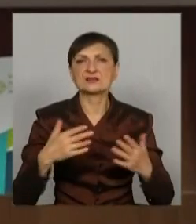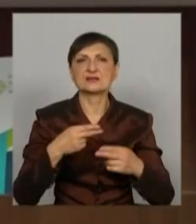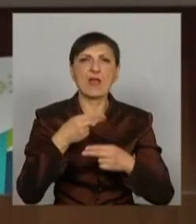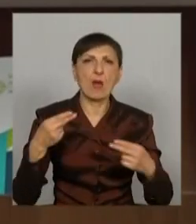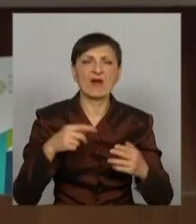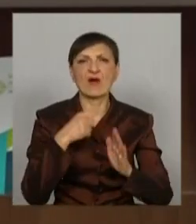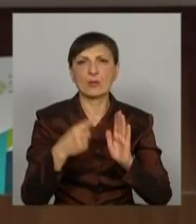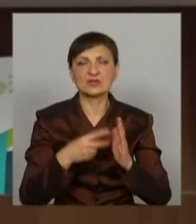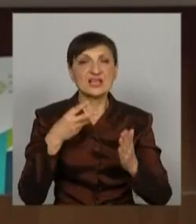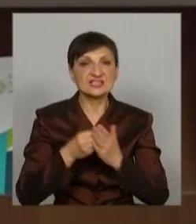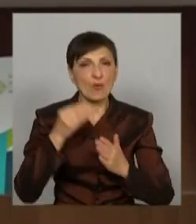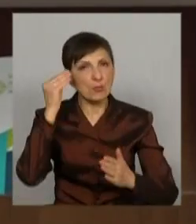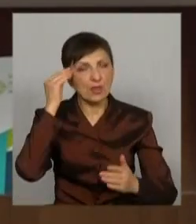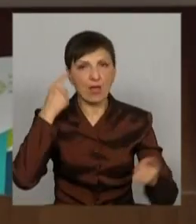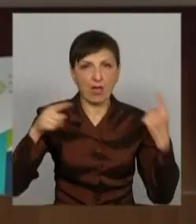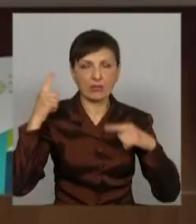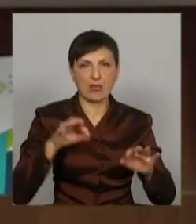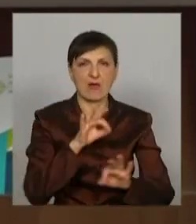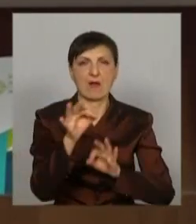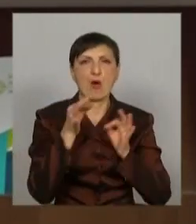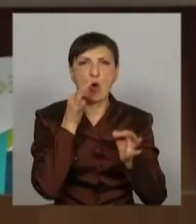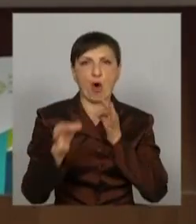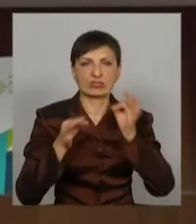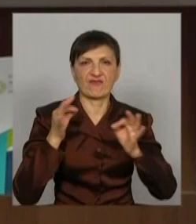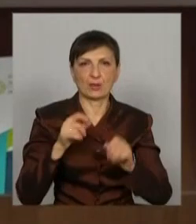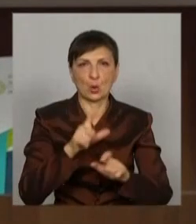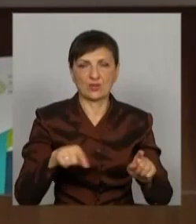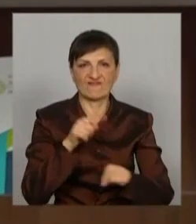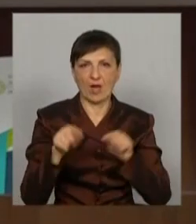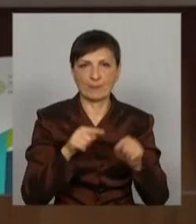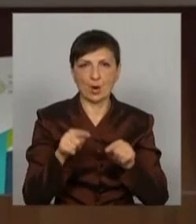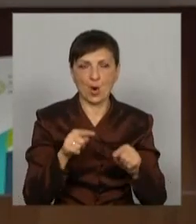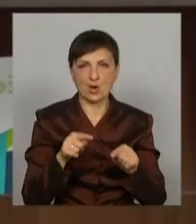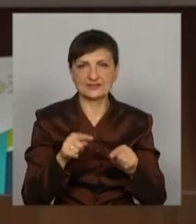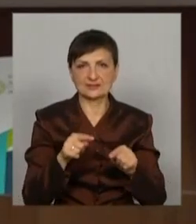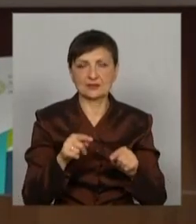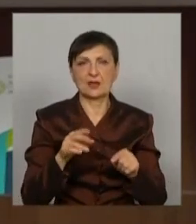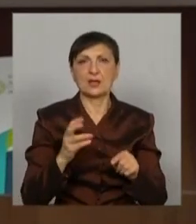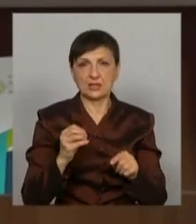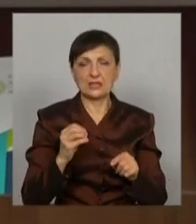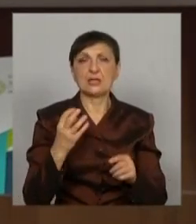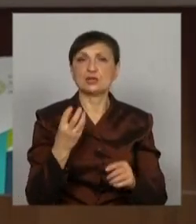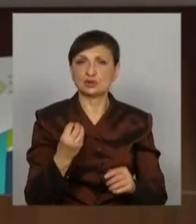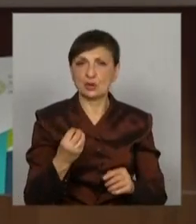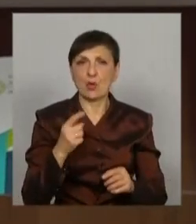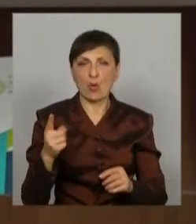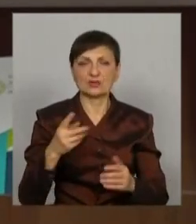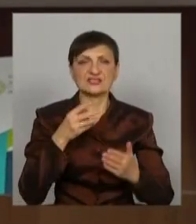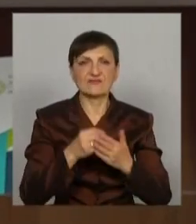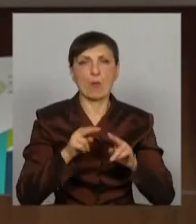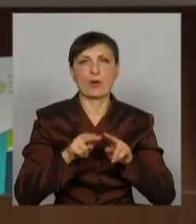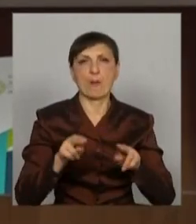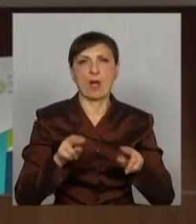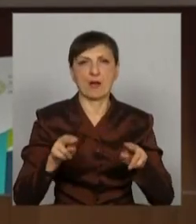зрения своей идеологии отвечают на вопросы людей не только на вопросы отвечает ну и также ведет свою пропаганду